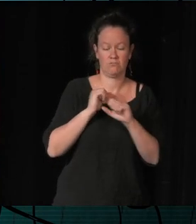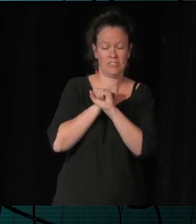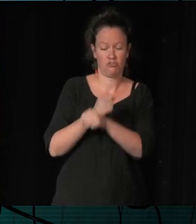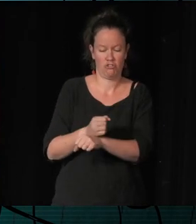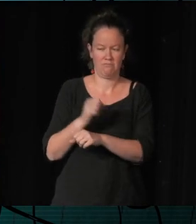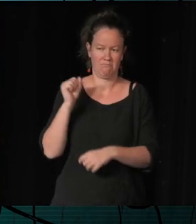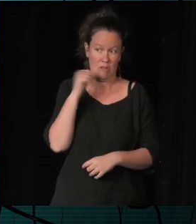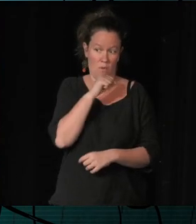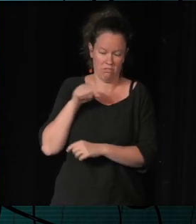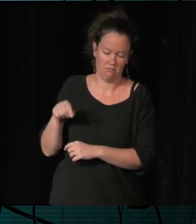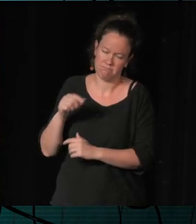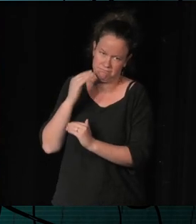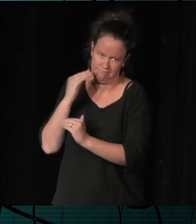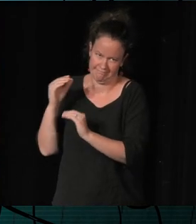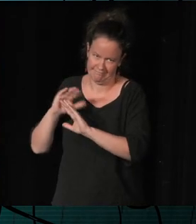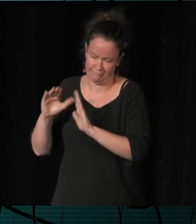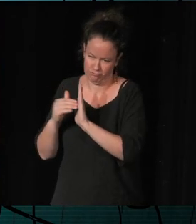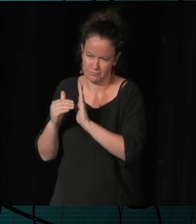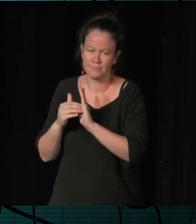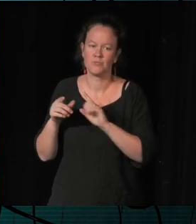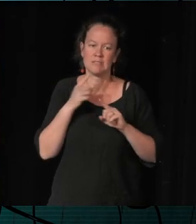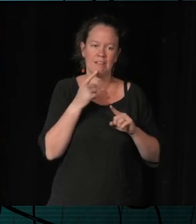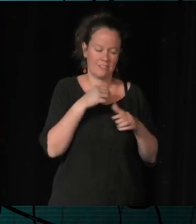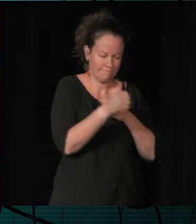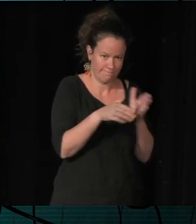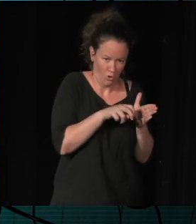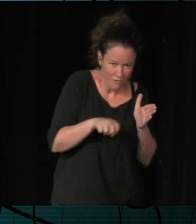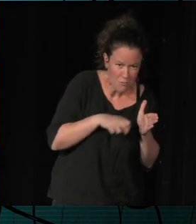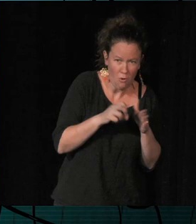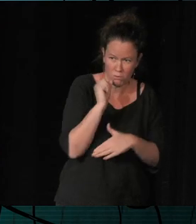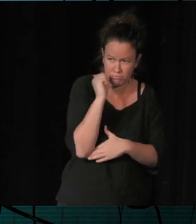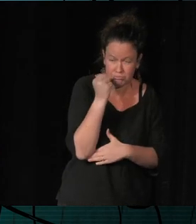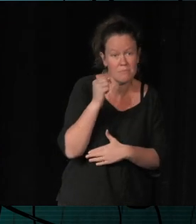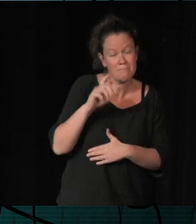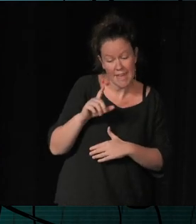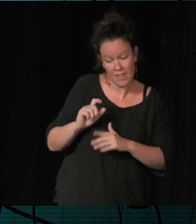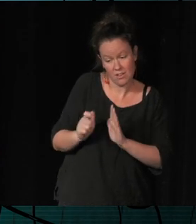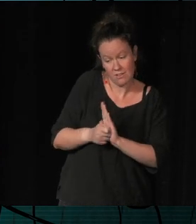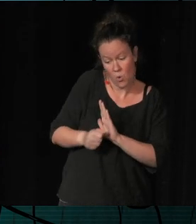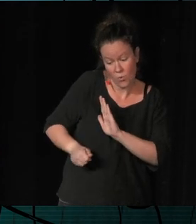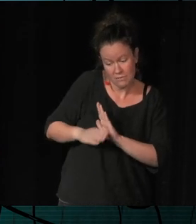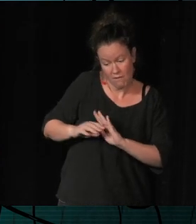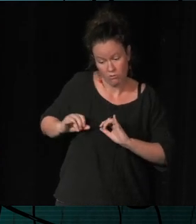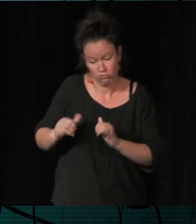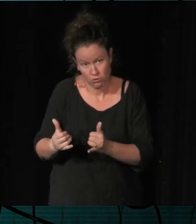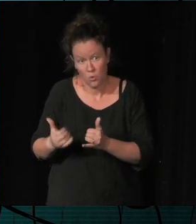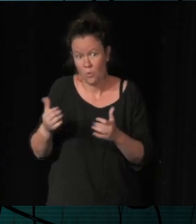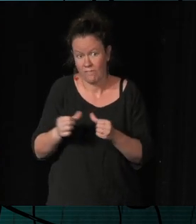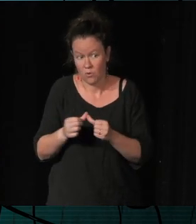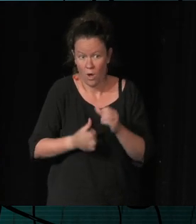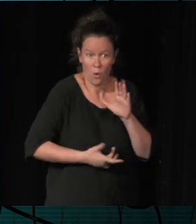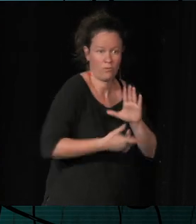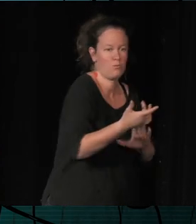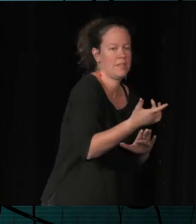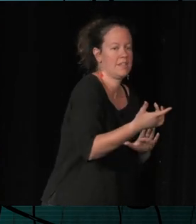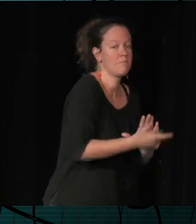Et tu parlais de l'enfermement par rapport à Detention, etc. D'abord, on fuit dans le jeu. On fuit l'école, on s'en va. Mais en fait, mais on est